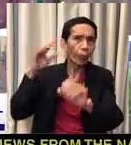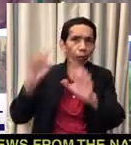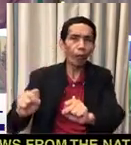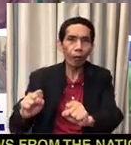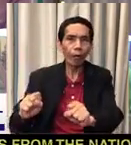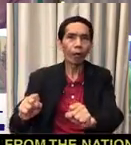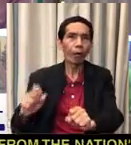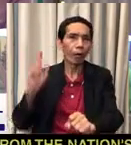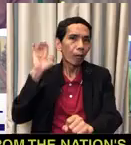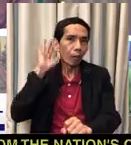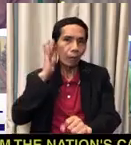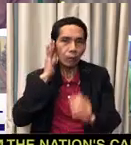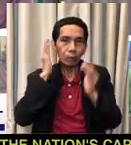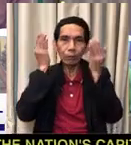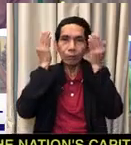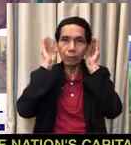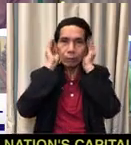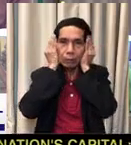Palabit pengi nung araw.